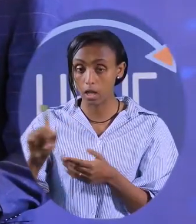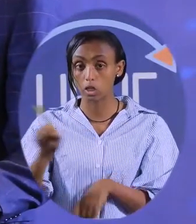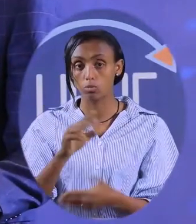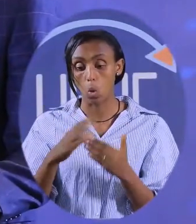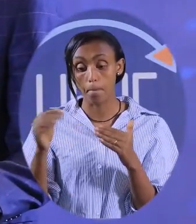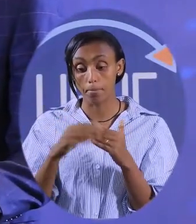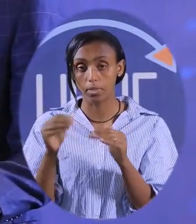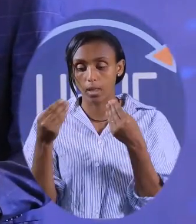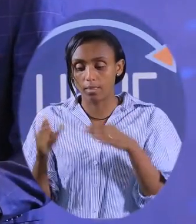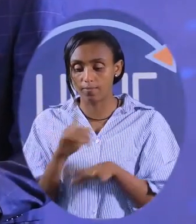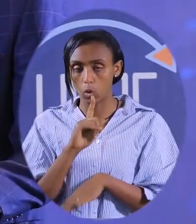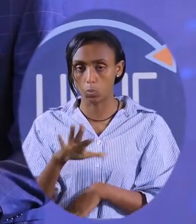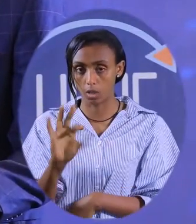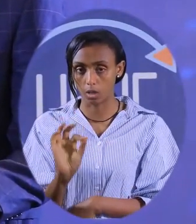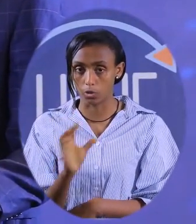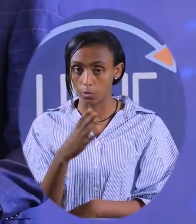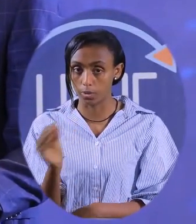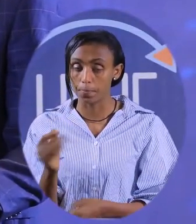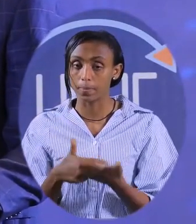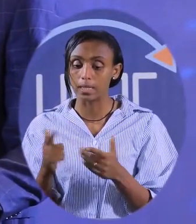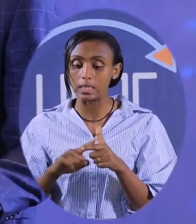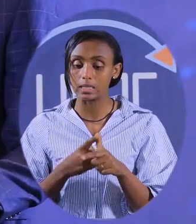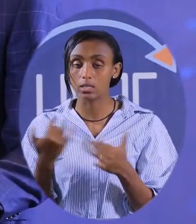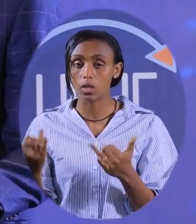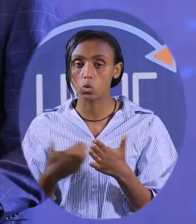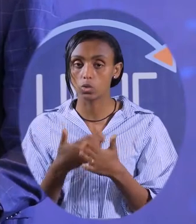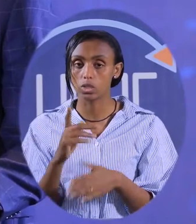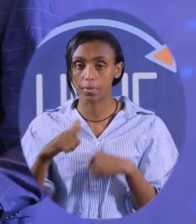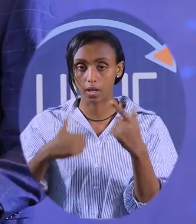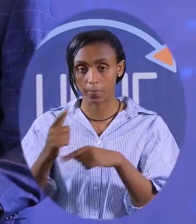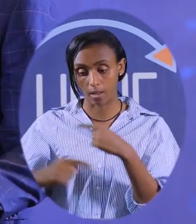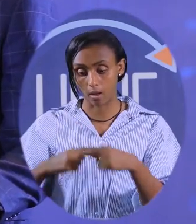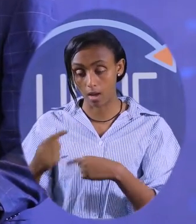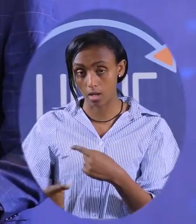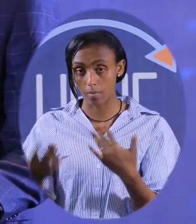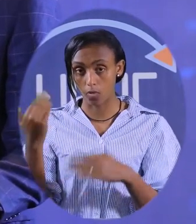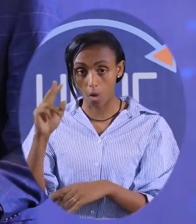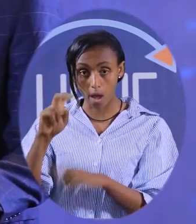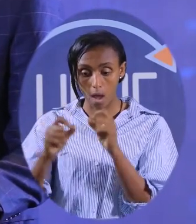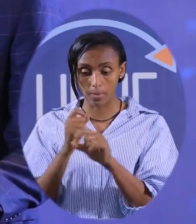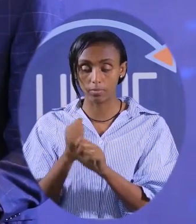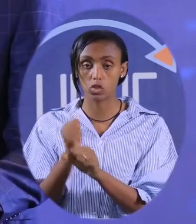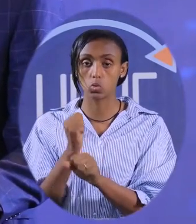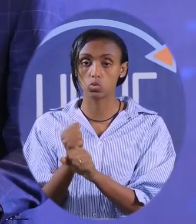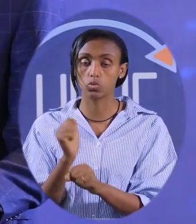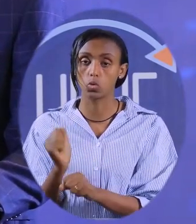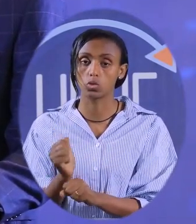ብር እያጣን እንገኛለን ማለት ነው። እንግዲህ እስካሁን ድረስ በሄድንበት አካሄድ ባለፉት 20 አመታት በተሰሩት